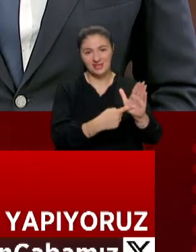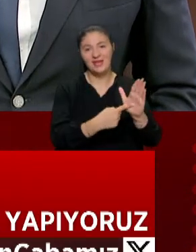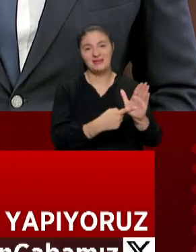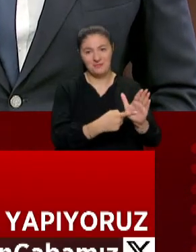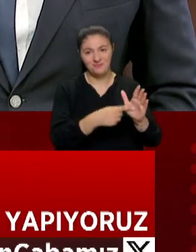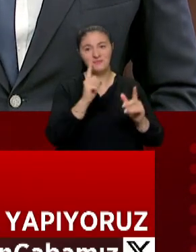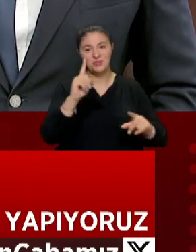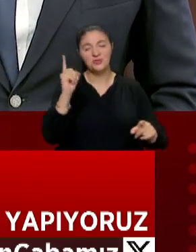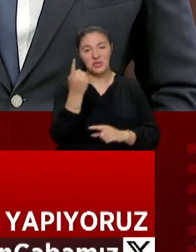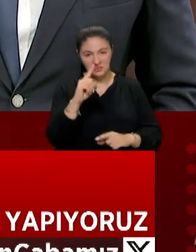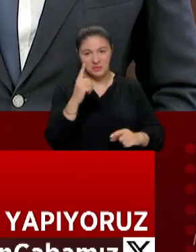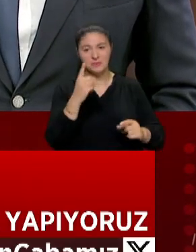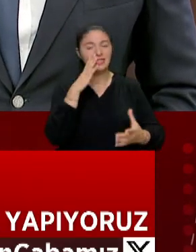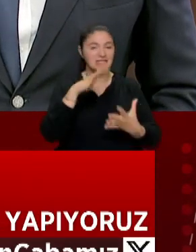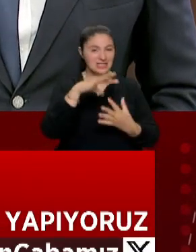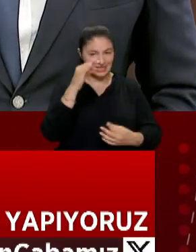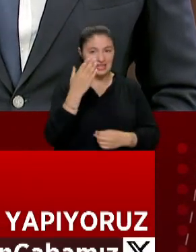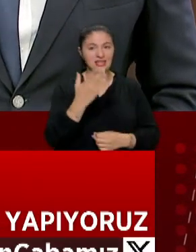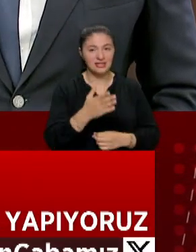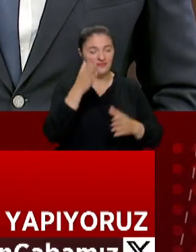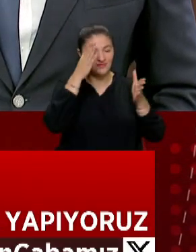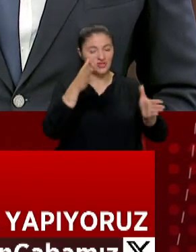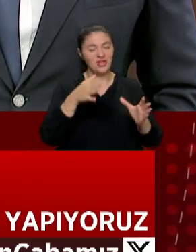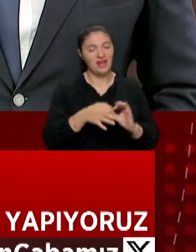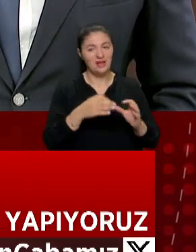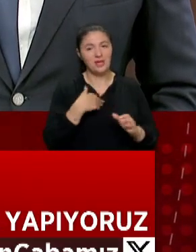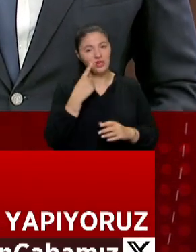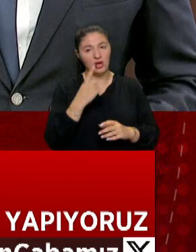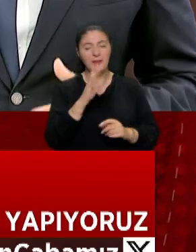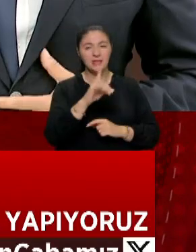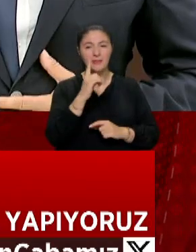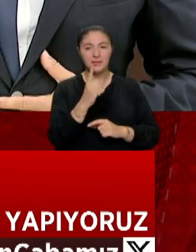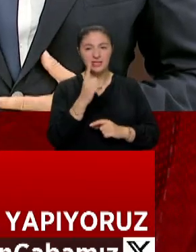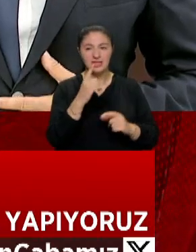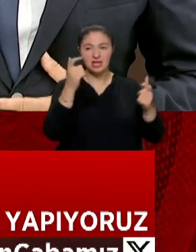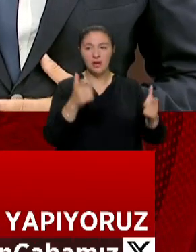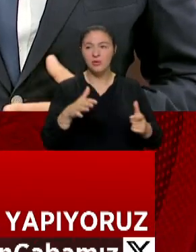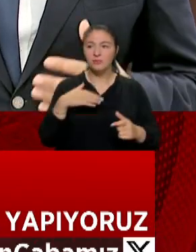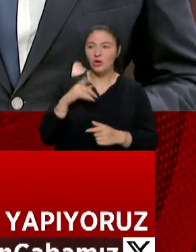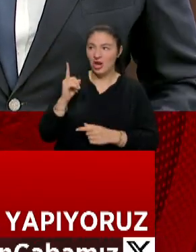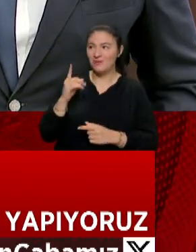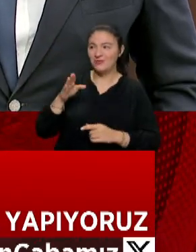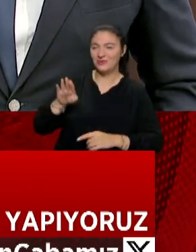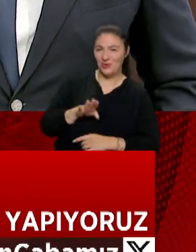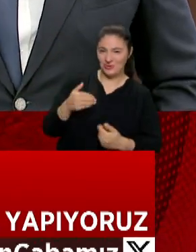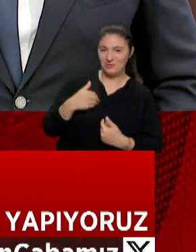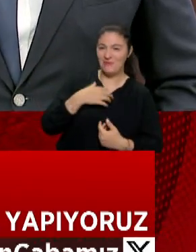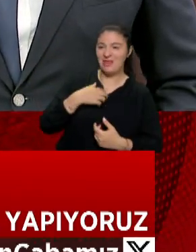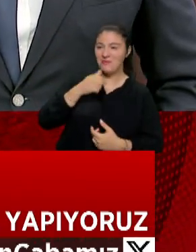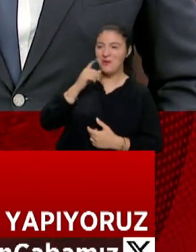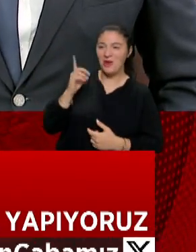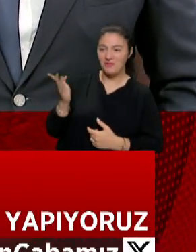bir yönetiminde bir kişinin de ee vizyonuyla alakalı bana göre yani Hem ondan dolayı hem de